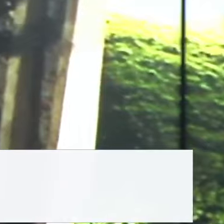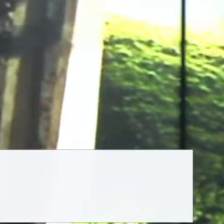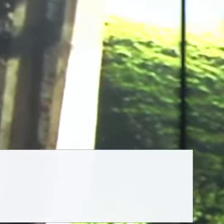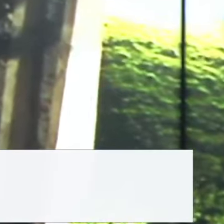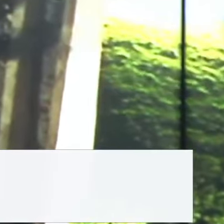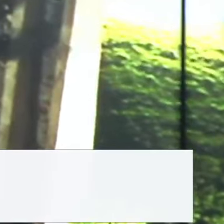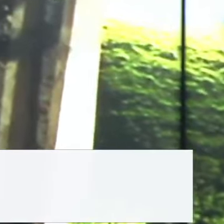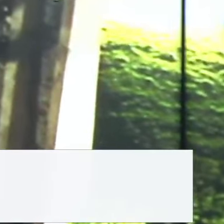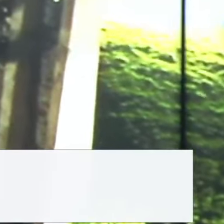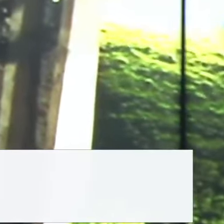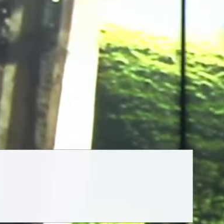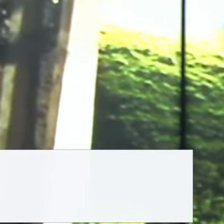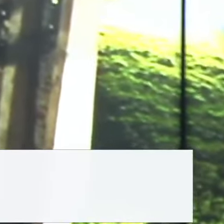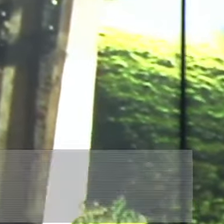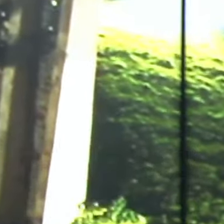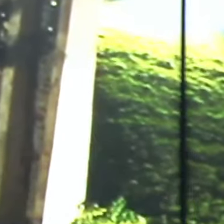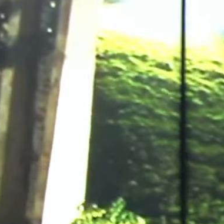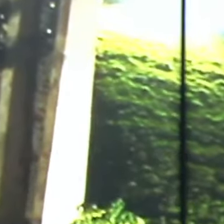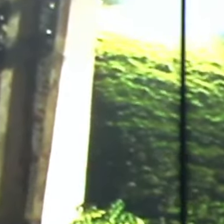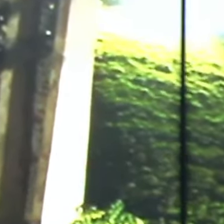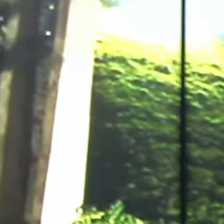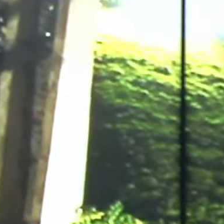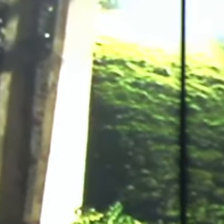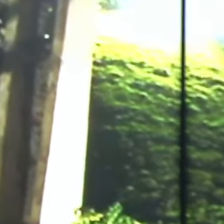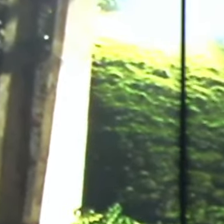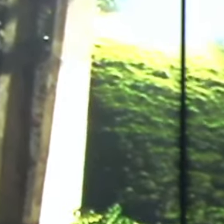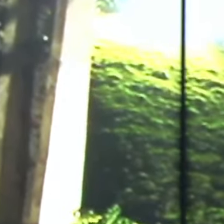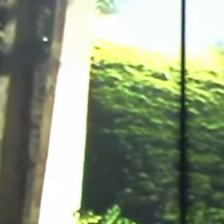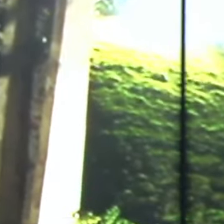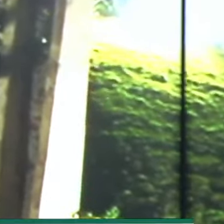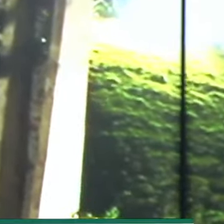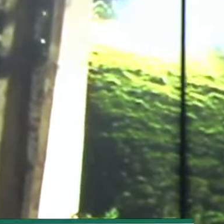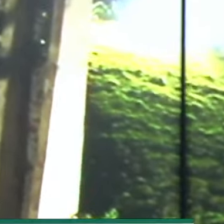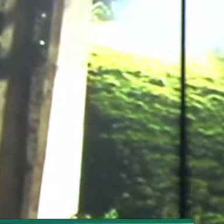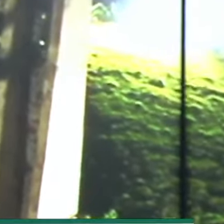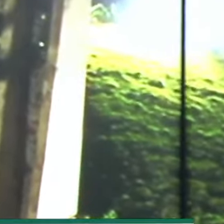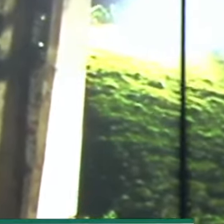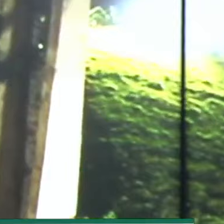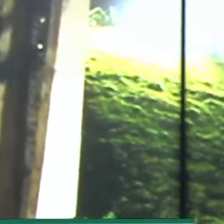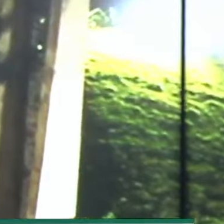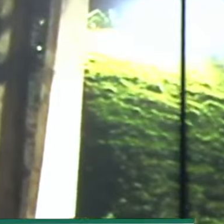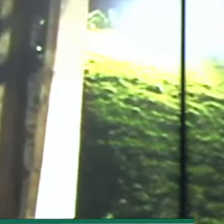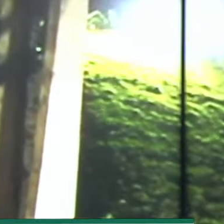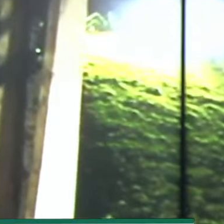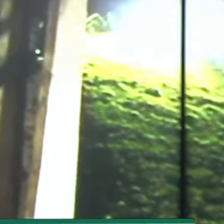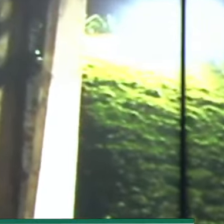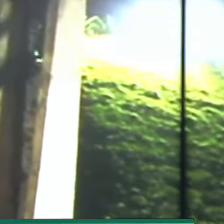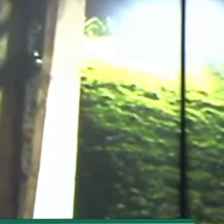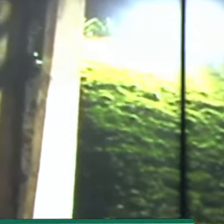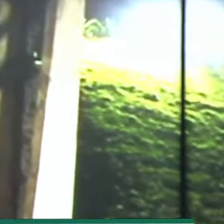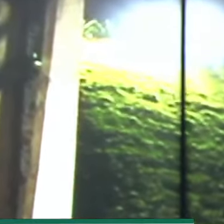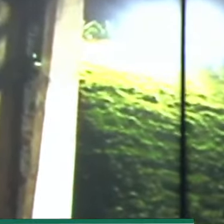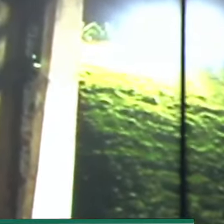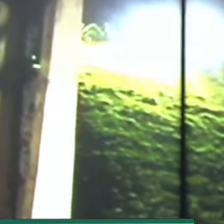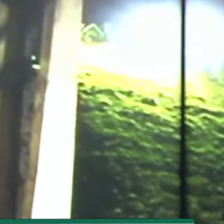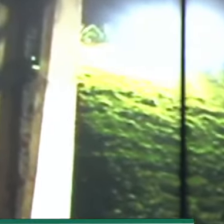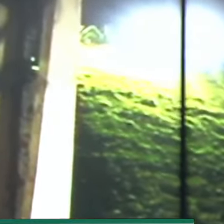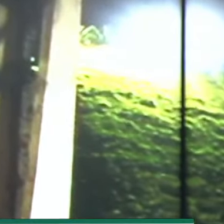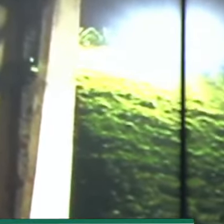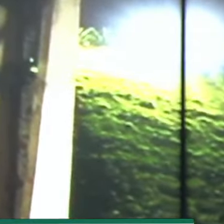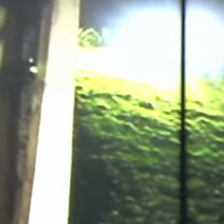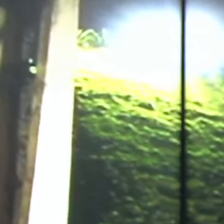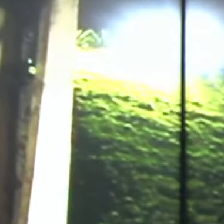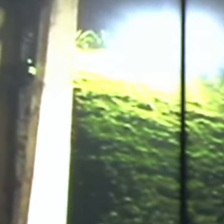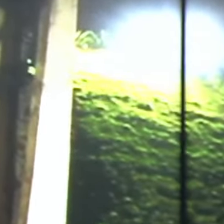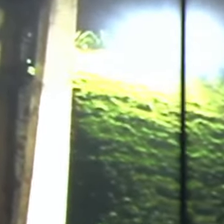Niazingbe. Sept projets de décret ont été examinés et une communication écoutée. L'essentiel du Conseil avec le